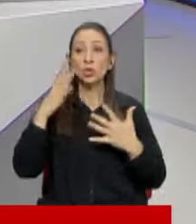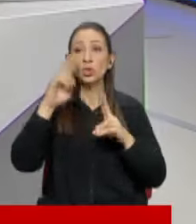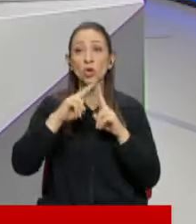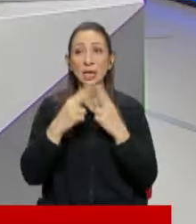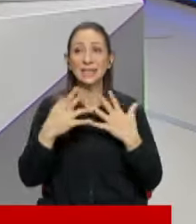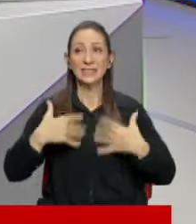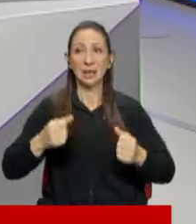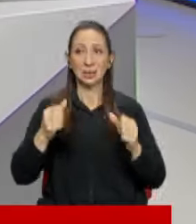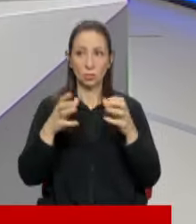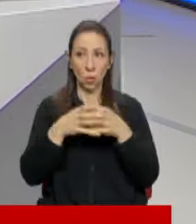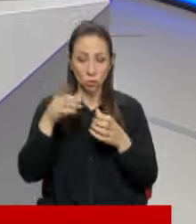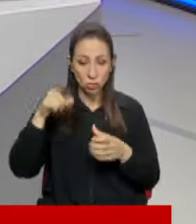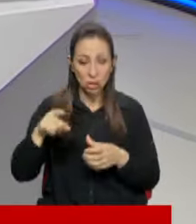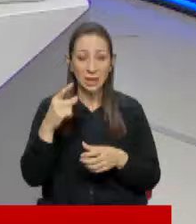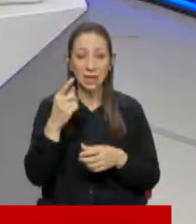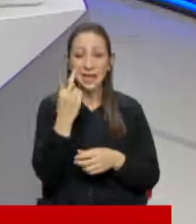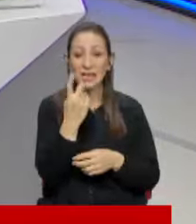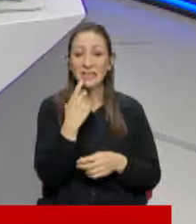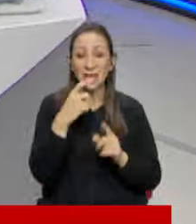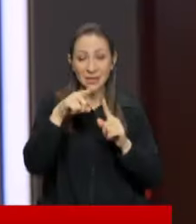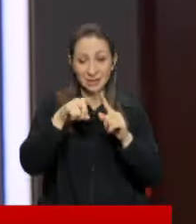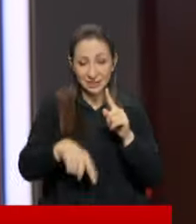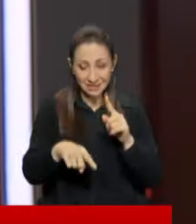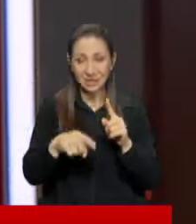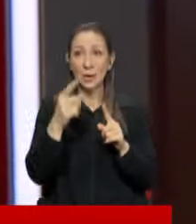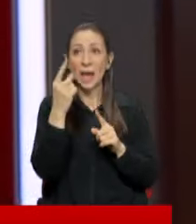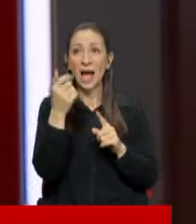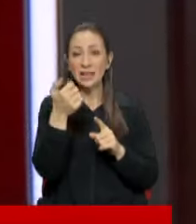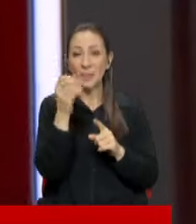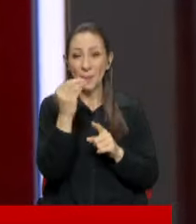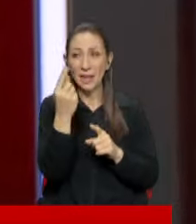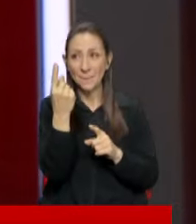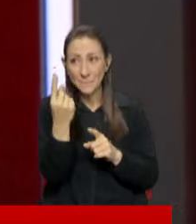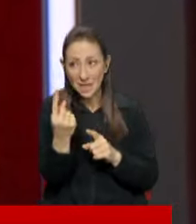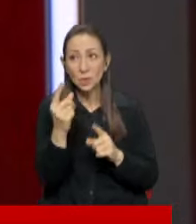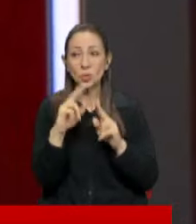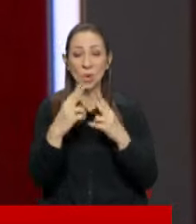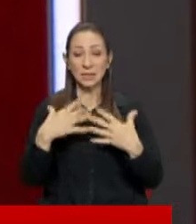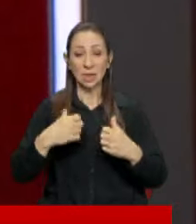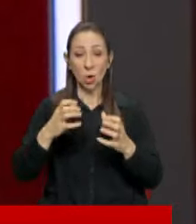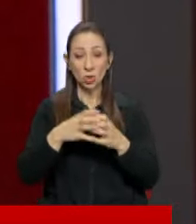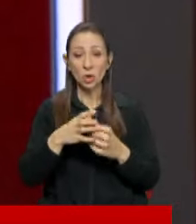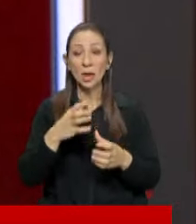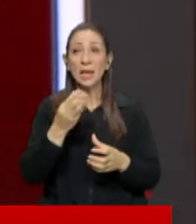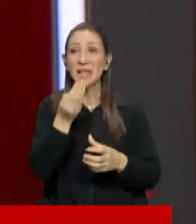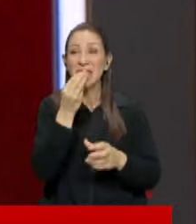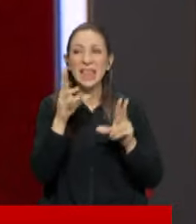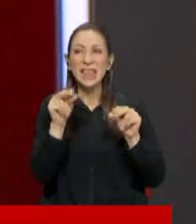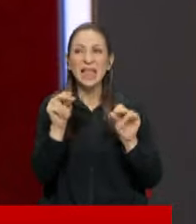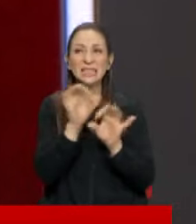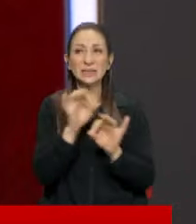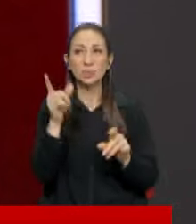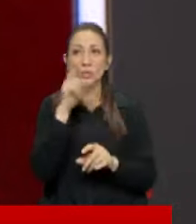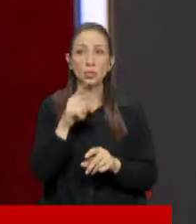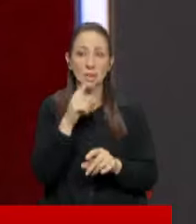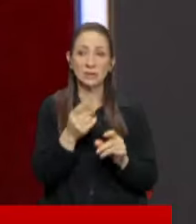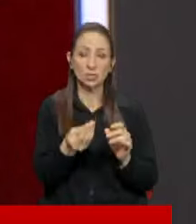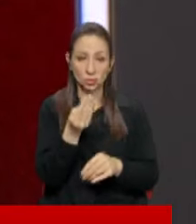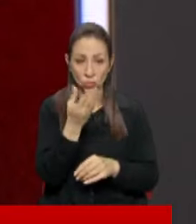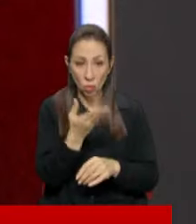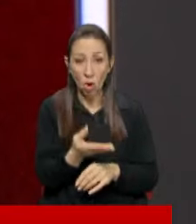açıklaması var. Gazze'de 2 yaşından küçük her 6 bebekten biri, Dünya Sağlık Örgütü diyor ki, akut yetersiz beslenme sorunuyla karşı